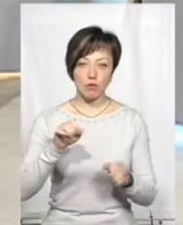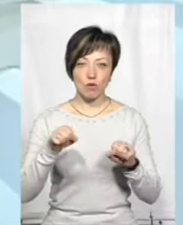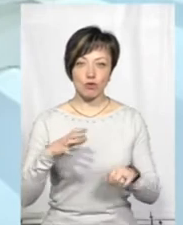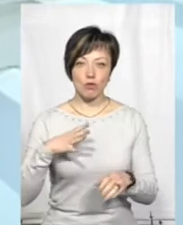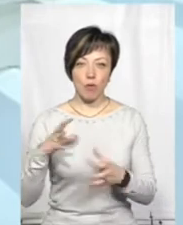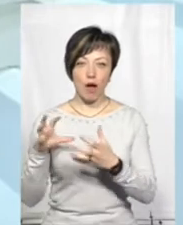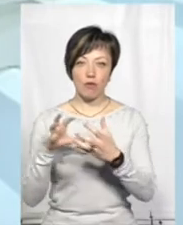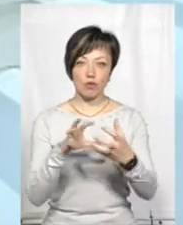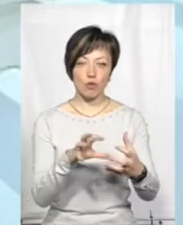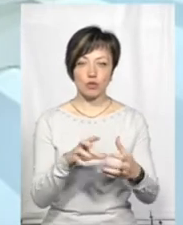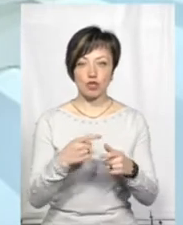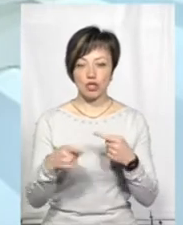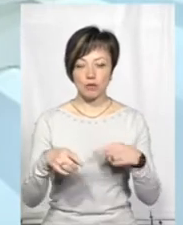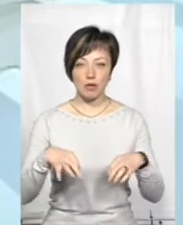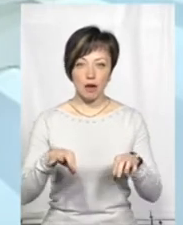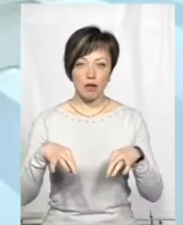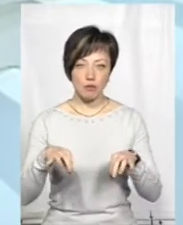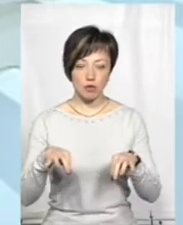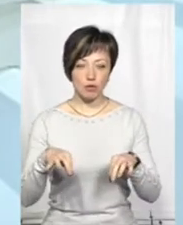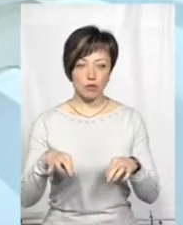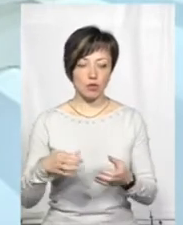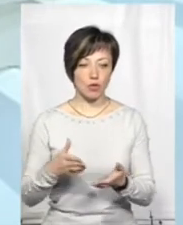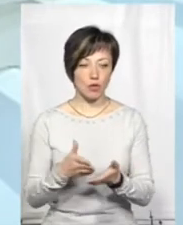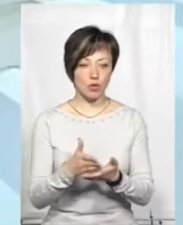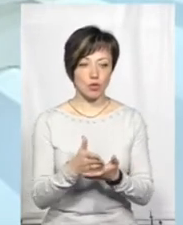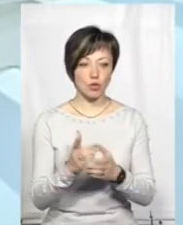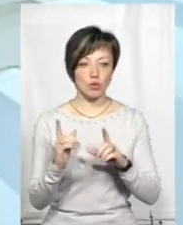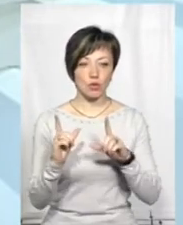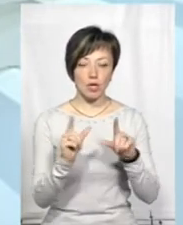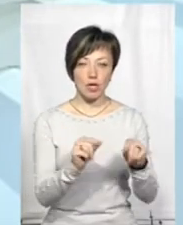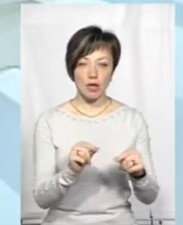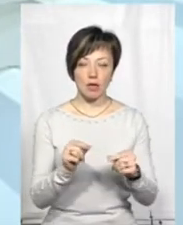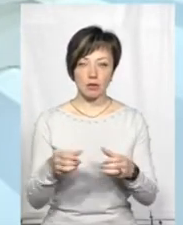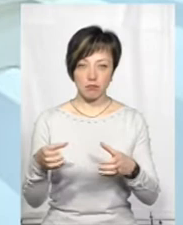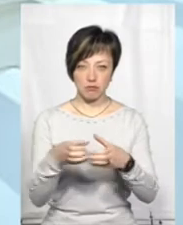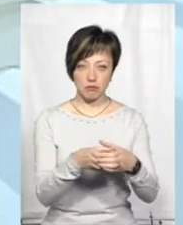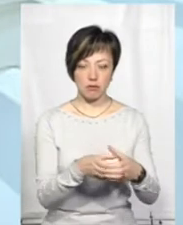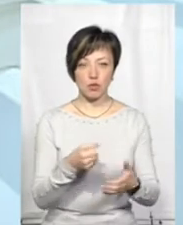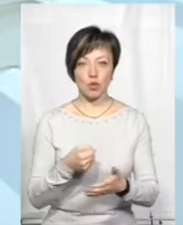можна було б автобусом там, чи іншим транспортом якимось організовано доїхати до